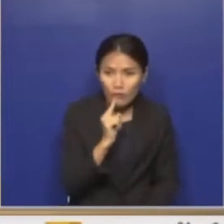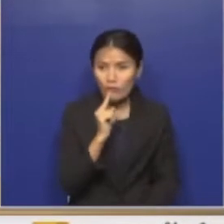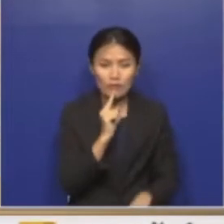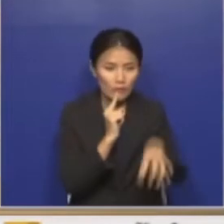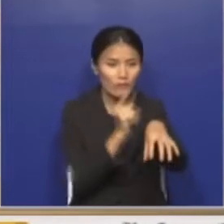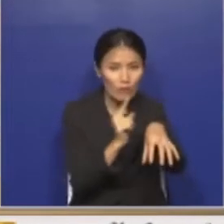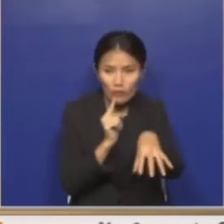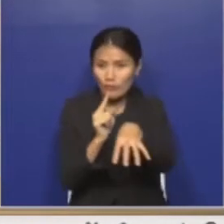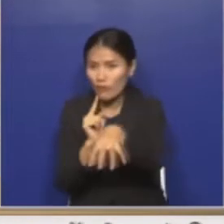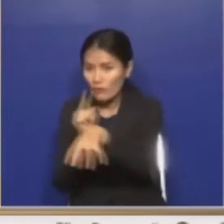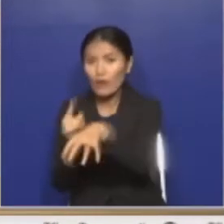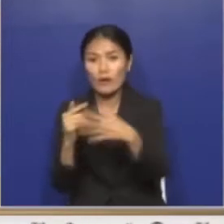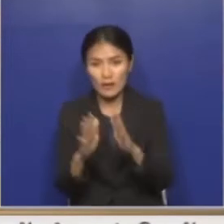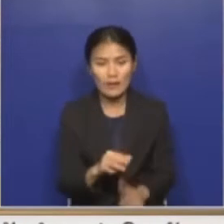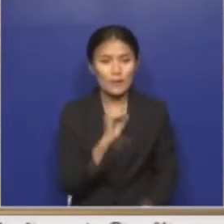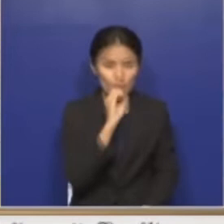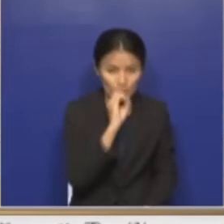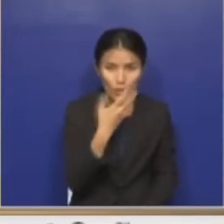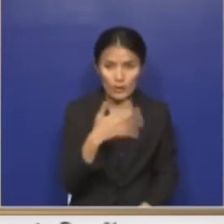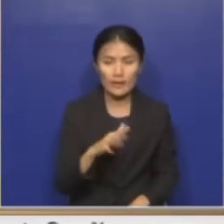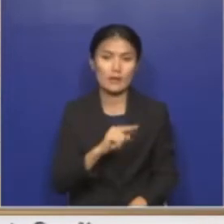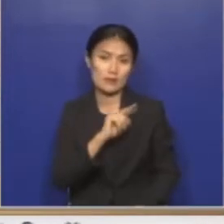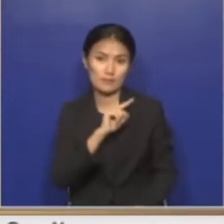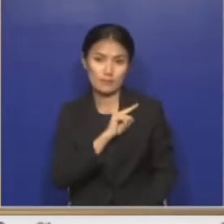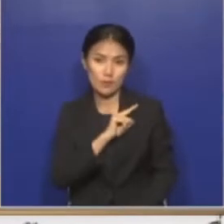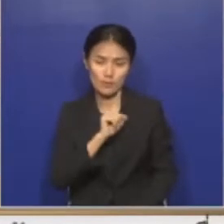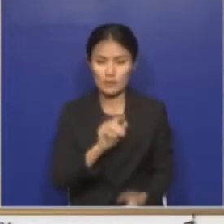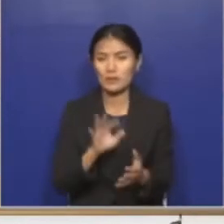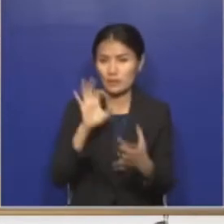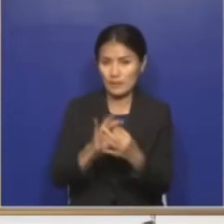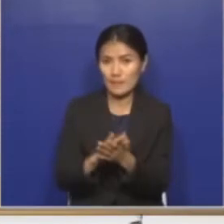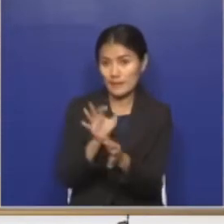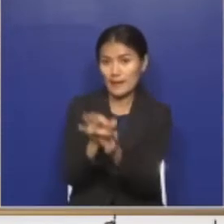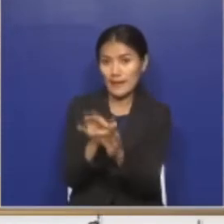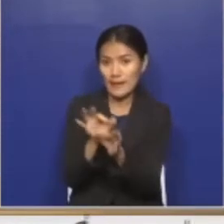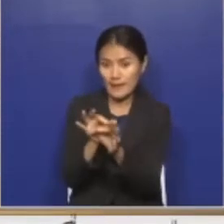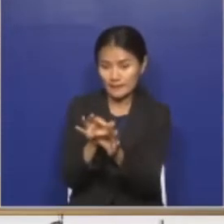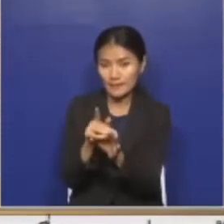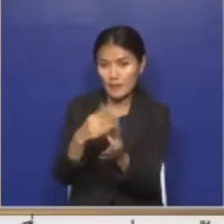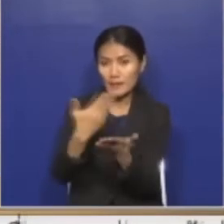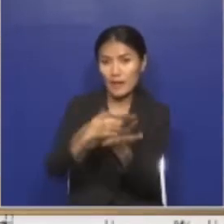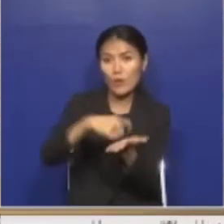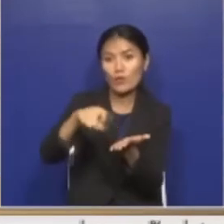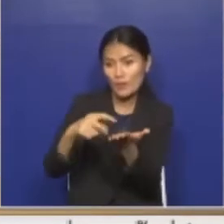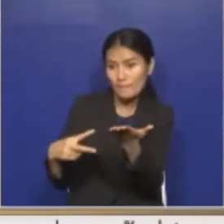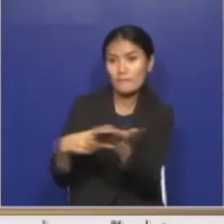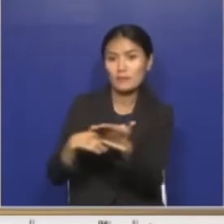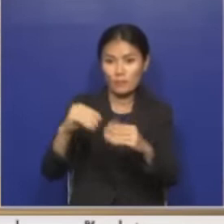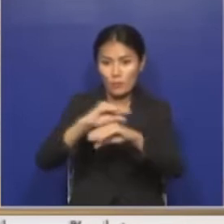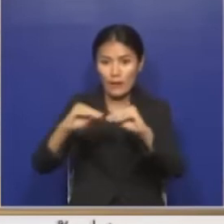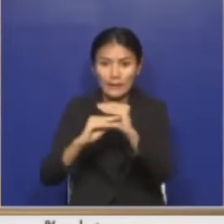ก็ให้มีการระงับความเสียหายเพราะว่าธรรมดานะกรดีนี้เนี่ย